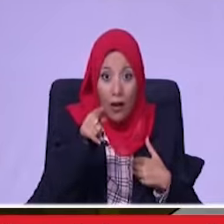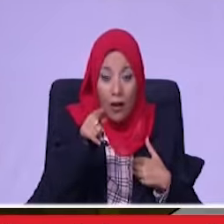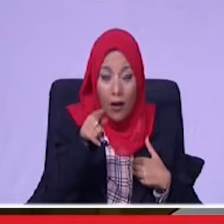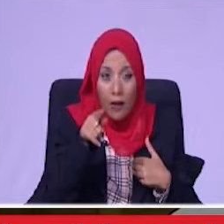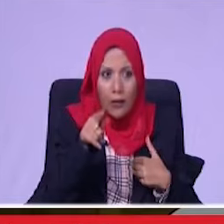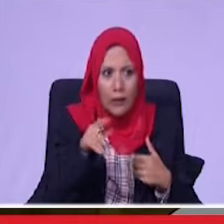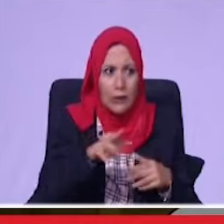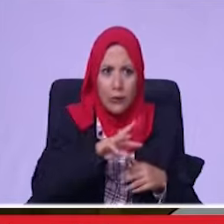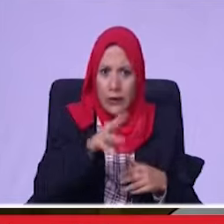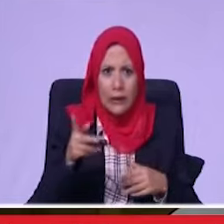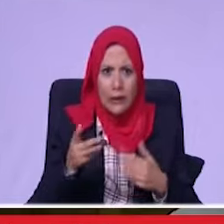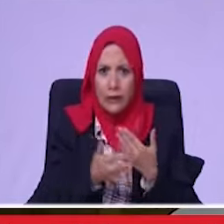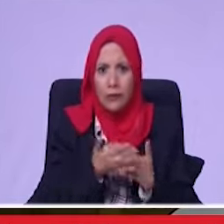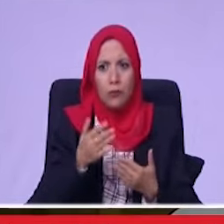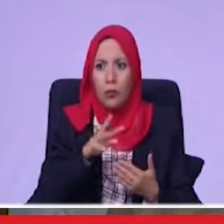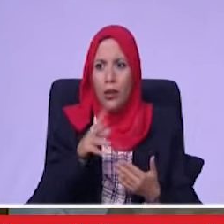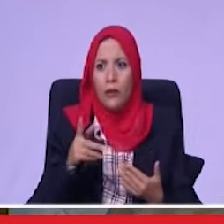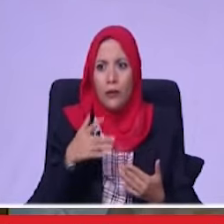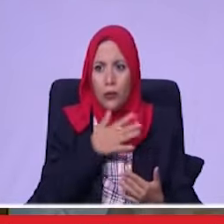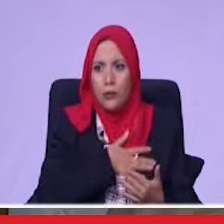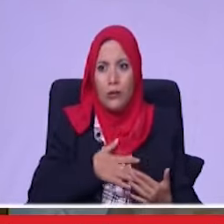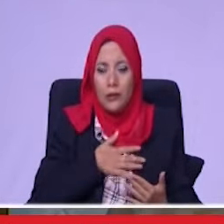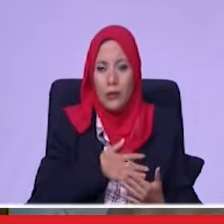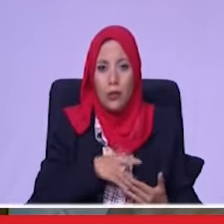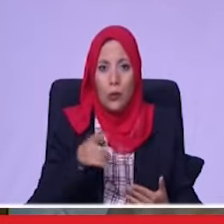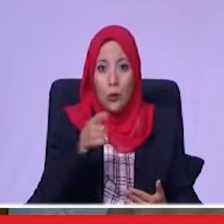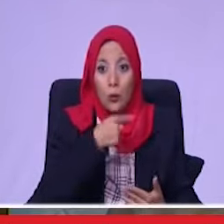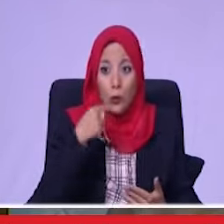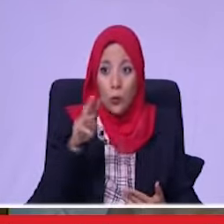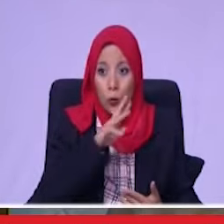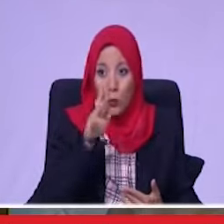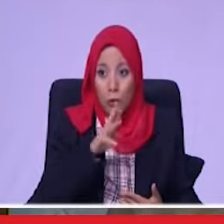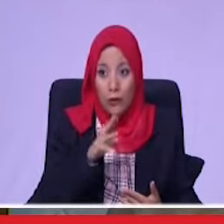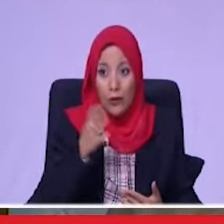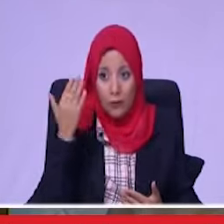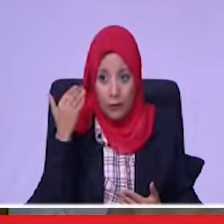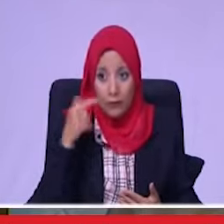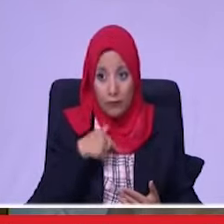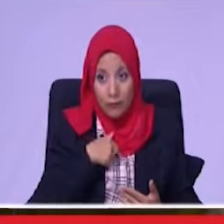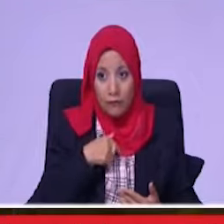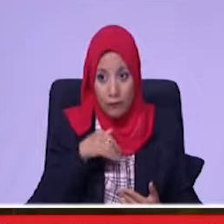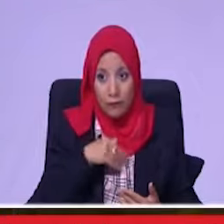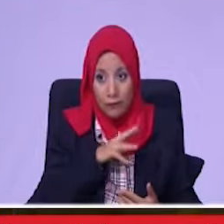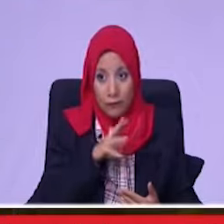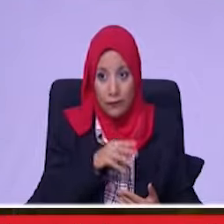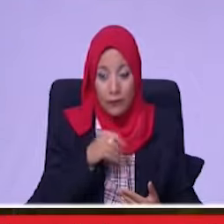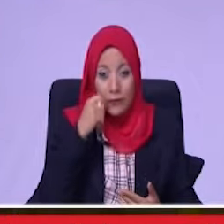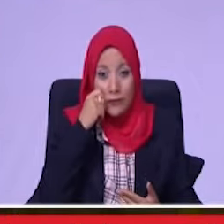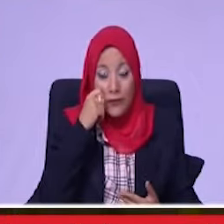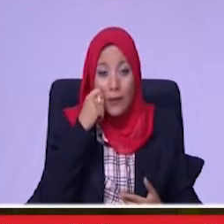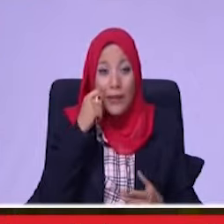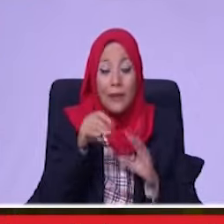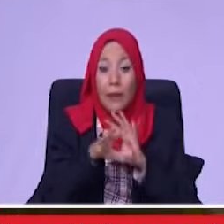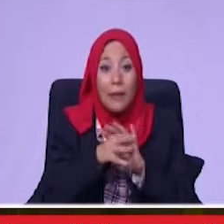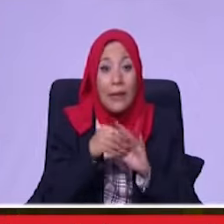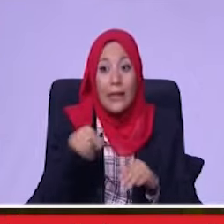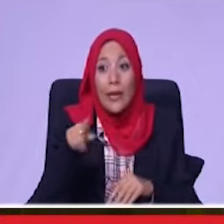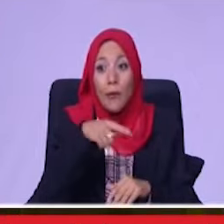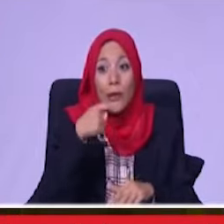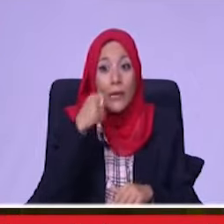يعني ولا انتوا حاسين بايه يعني؟ انتوا اكيد سالتوا نفسكم الاسئله دي صح؟ ايوه. الناس طب بتتعامل مع يعني الناس بيقولوا